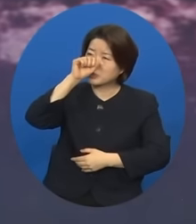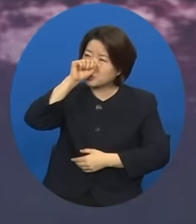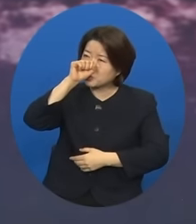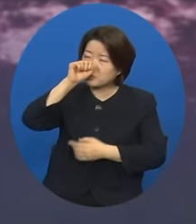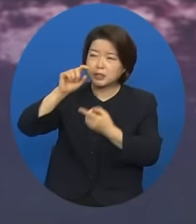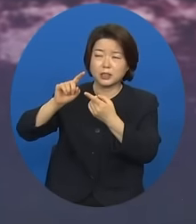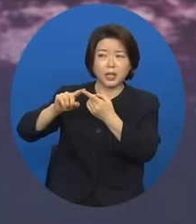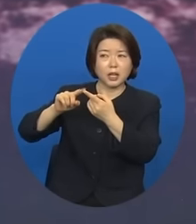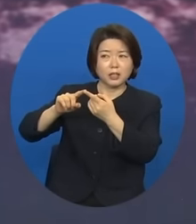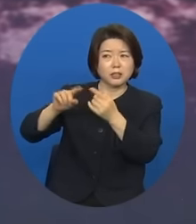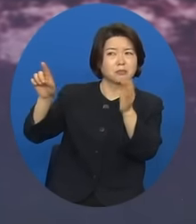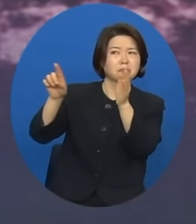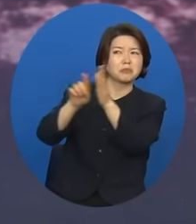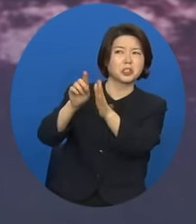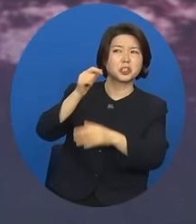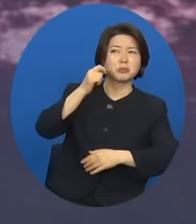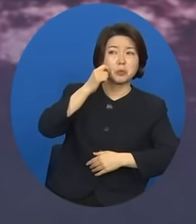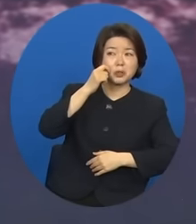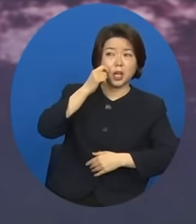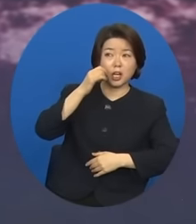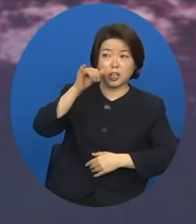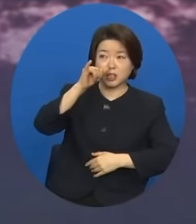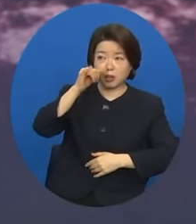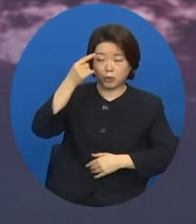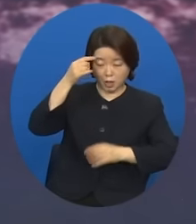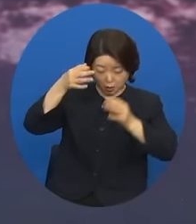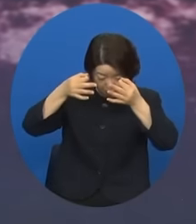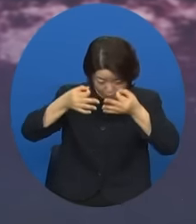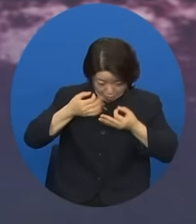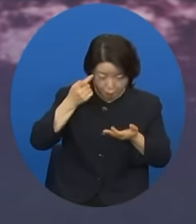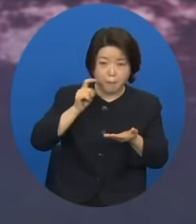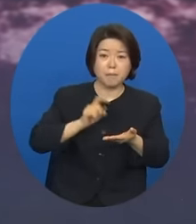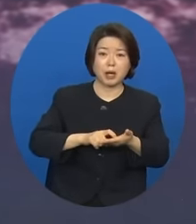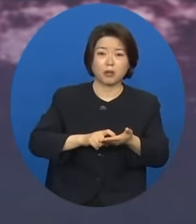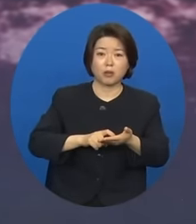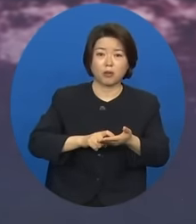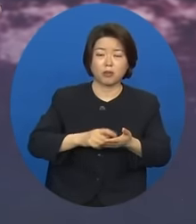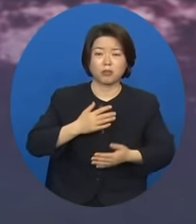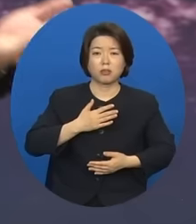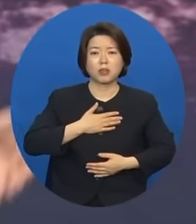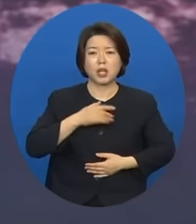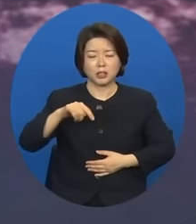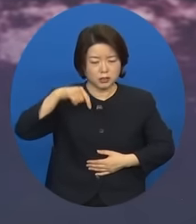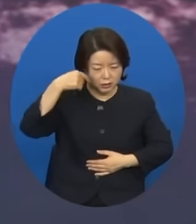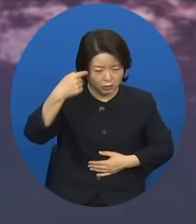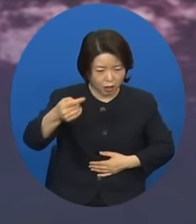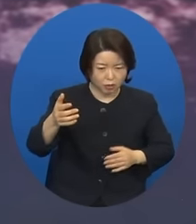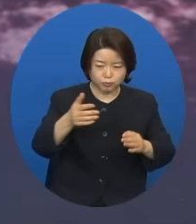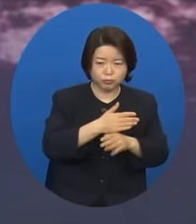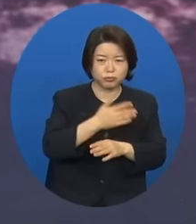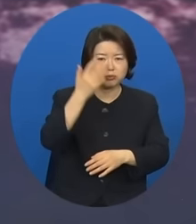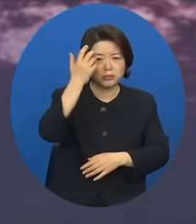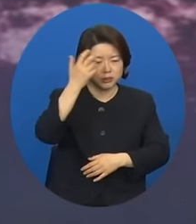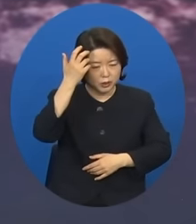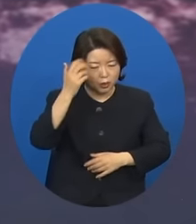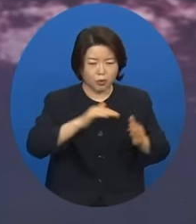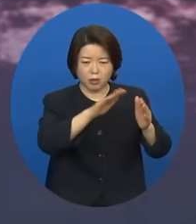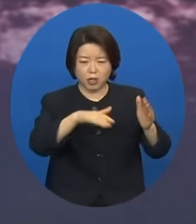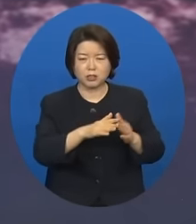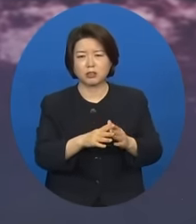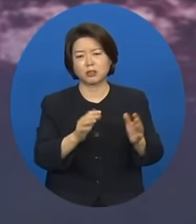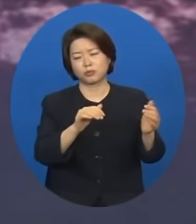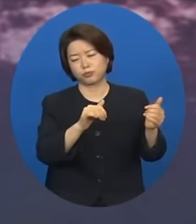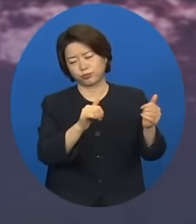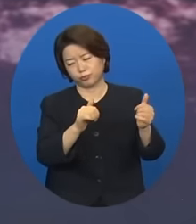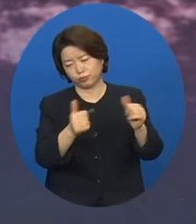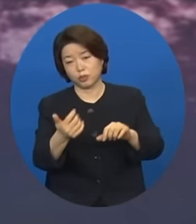불신이 있었음을 발견하게 되었습니다 과 가정이 서서히 죽어가고 있습니다 목사님 기도해 주세요 그런